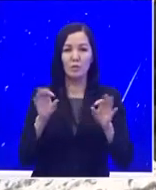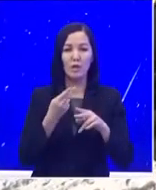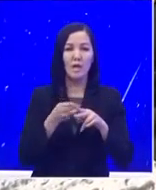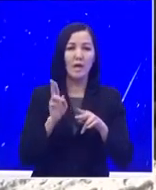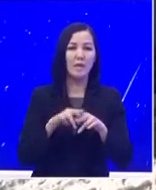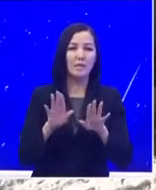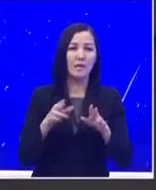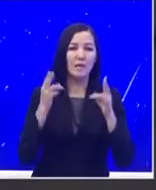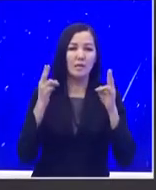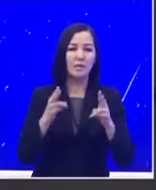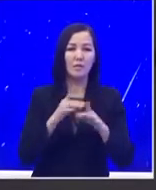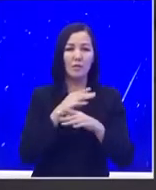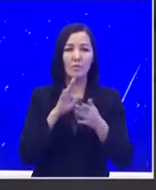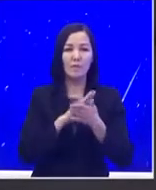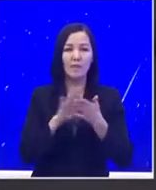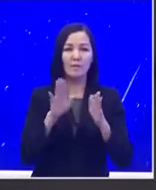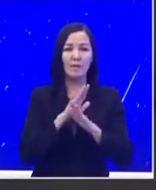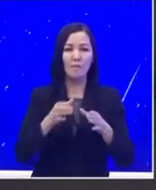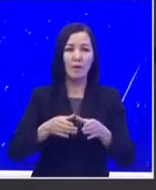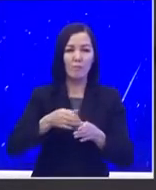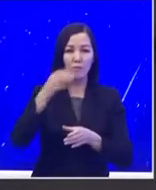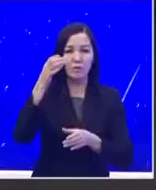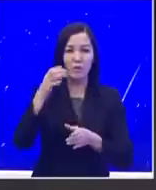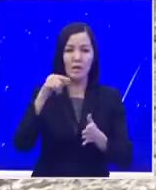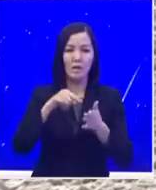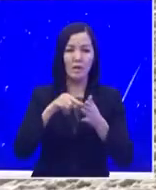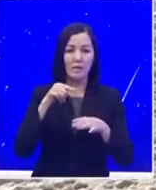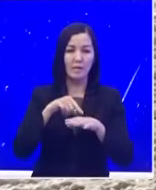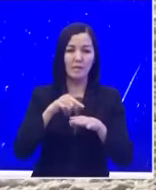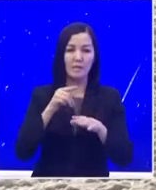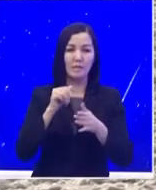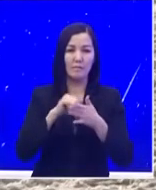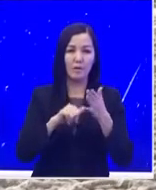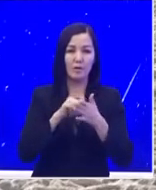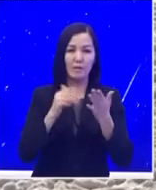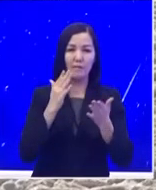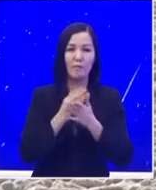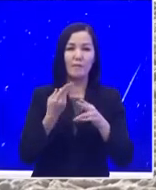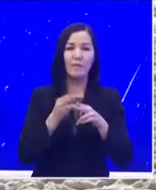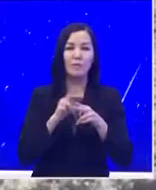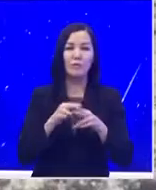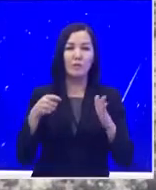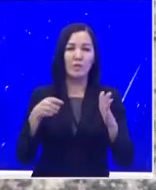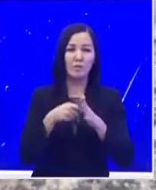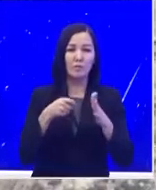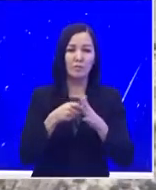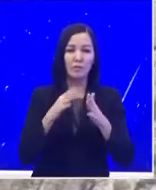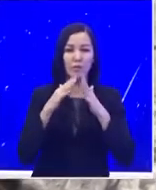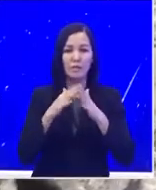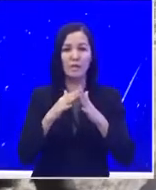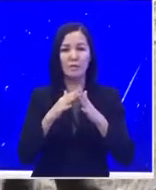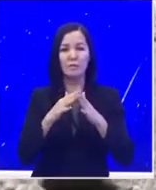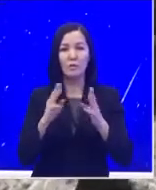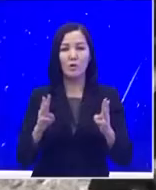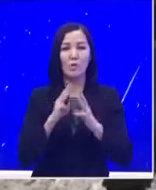Әсіресе қайғылы жағдайлар көбіне тазаланбаған мұржалардың әсерінен болатындығын айтты. Сондай-ақ шаруаларға жемшөптерді сақтау мен жинау